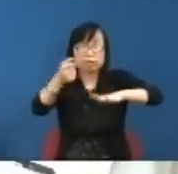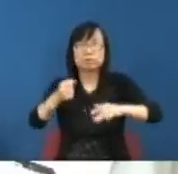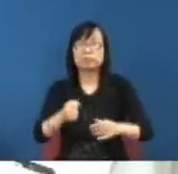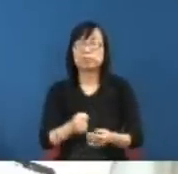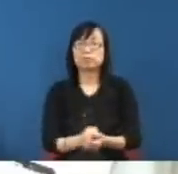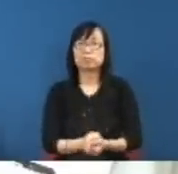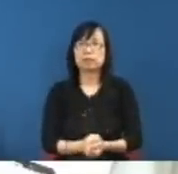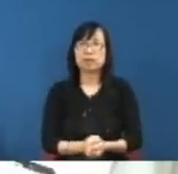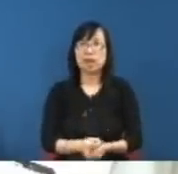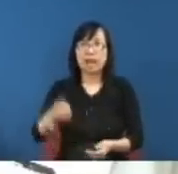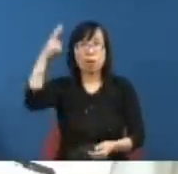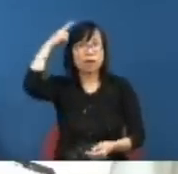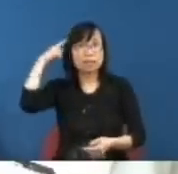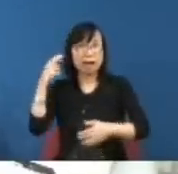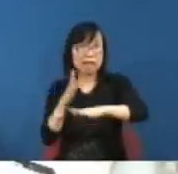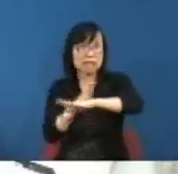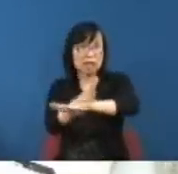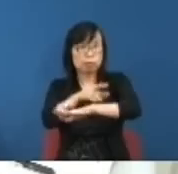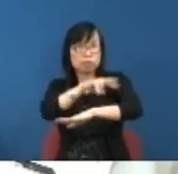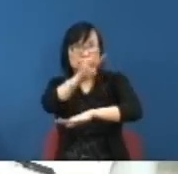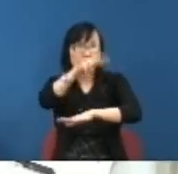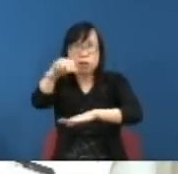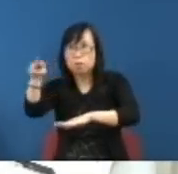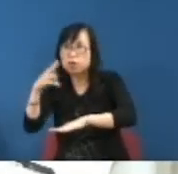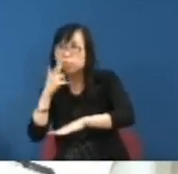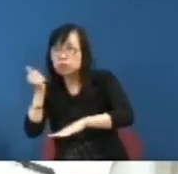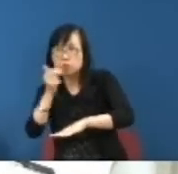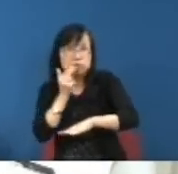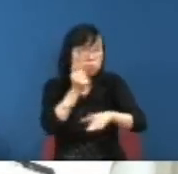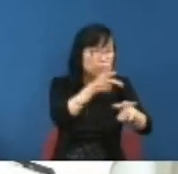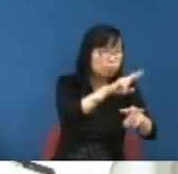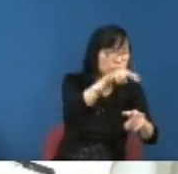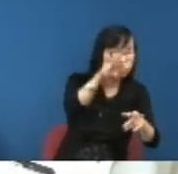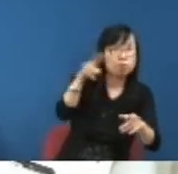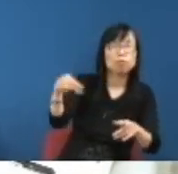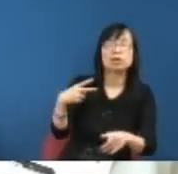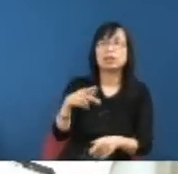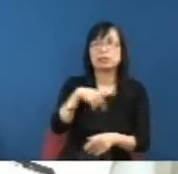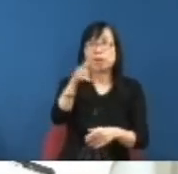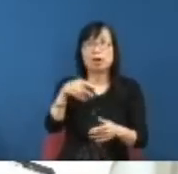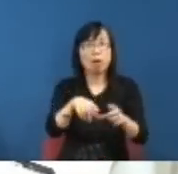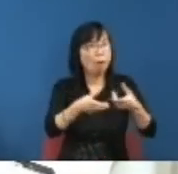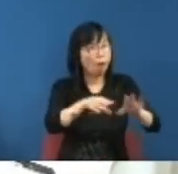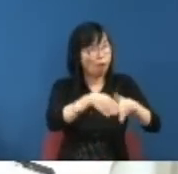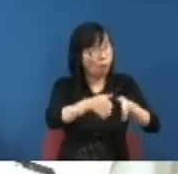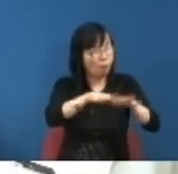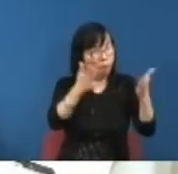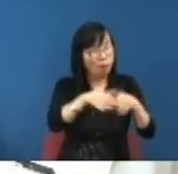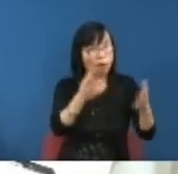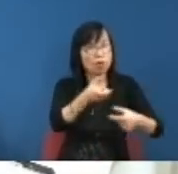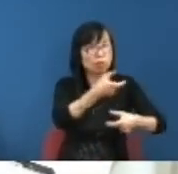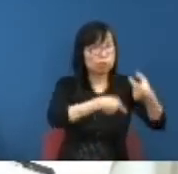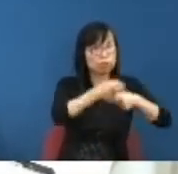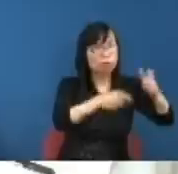者一個黑社會，周圍去揾著數，周圍去收入場費，周圍去開賭場、開妓仔一樣。咁所以